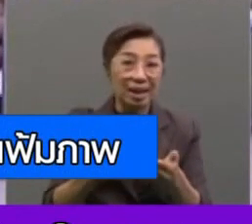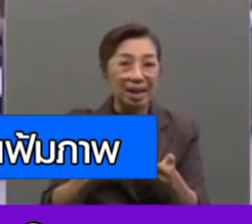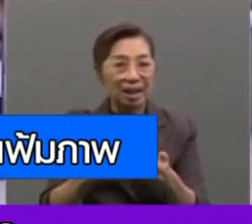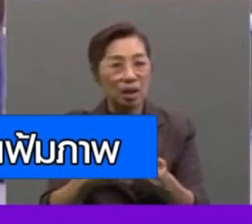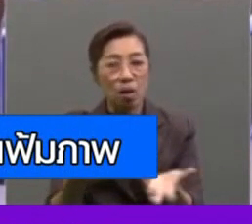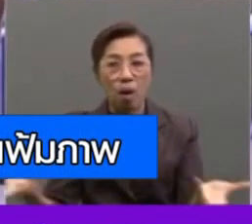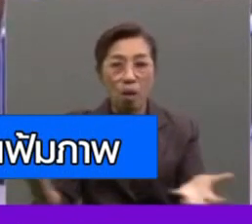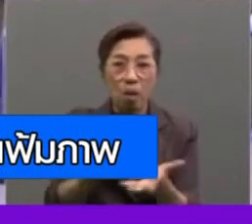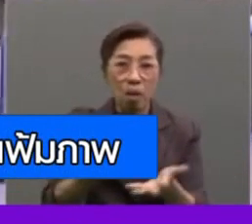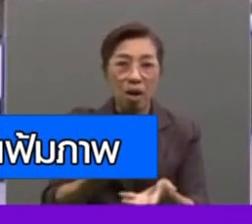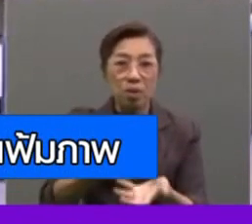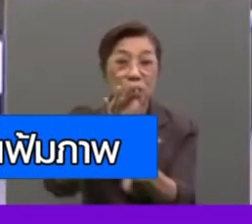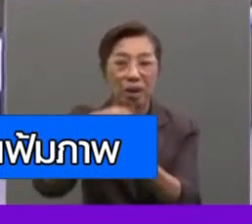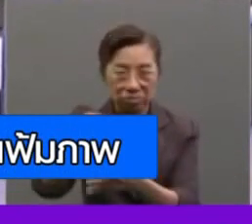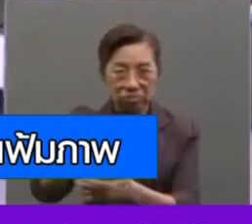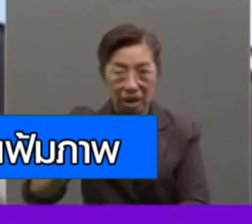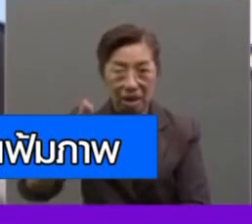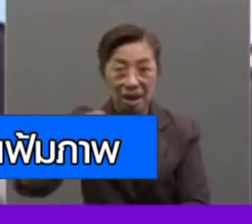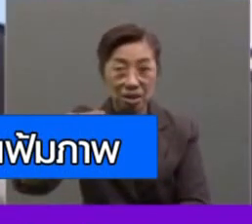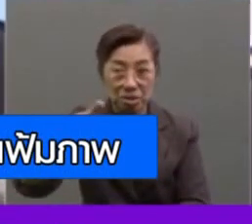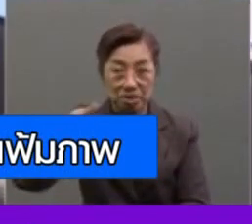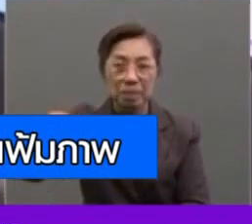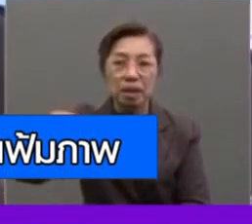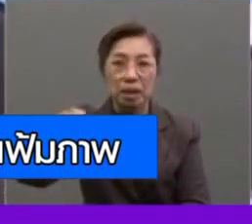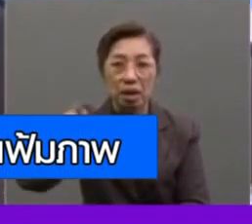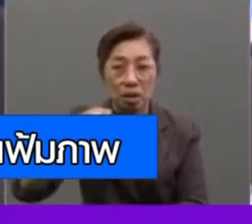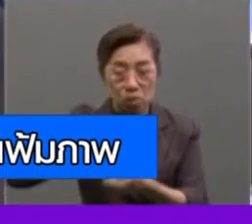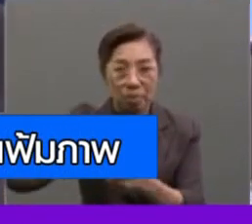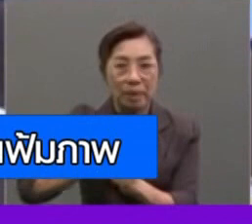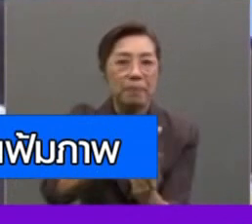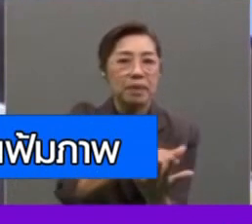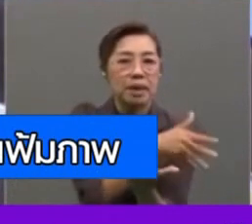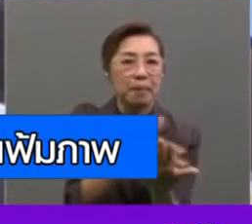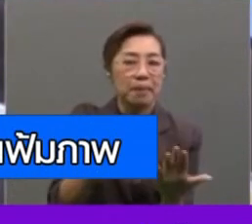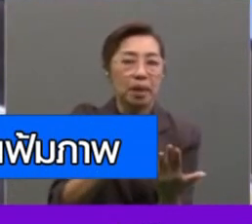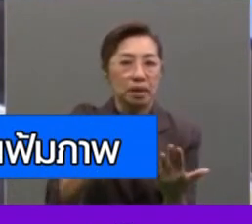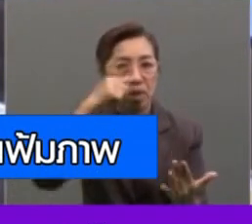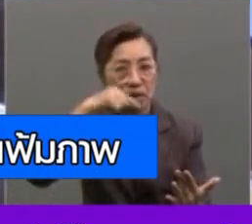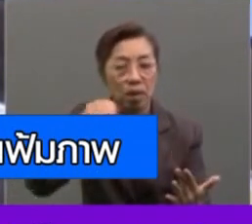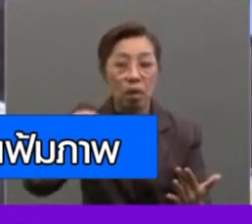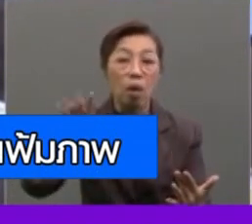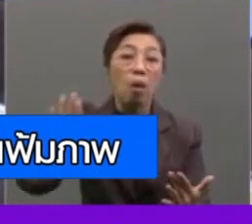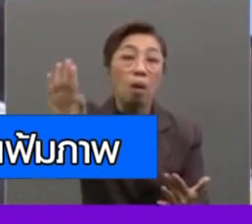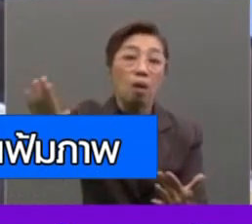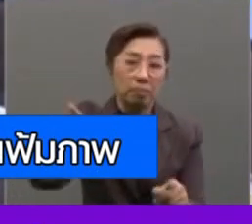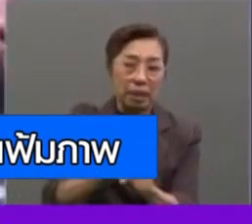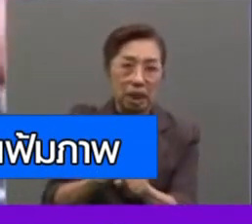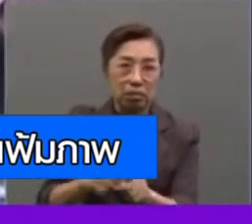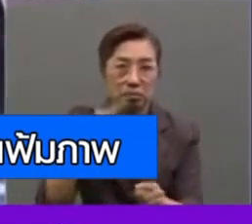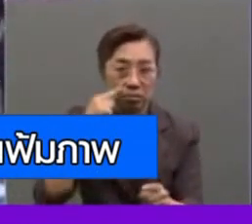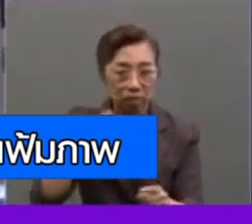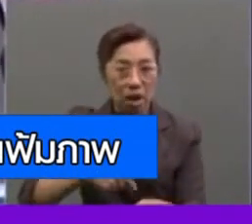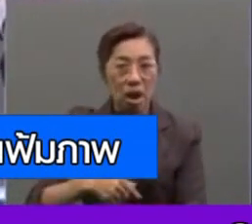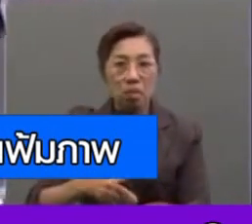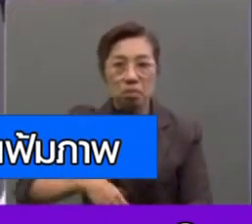ภาคธุรกิจแล้วการร่วมประชุมเอเปกในครั้งนี้จึงได้นำเอกอ่าภาคเอกชนชั้นนำของไทยที่มาร่วม